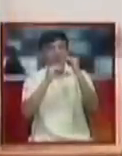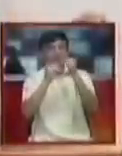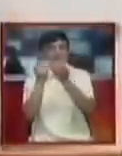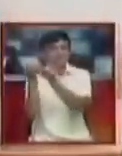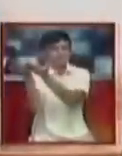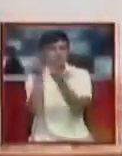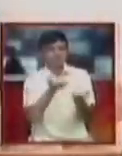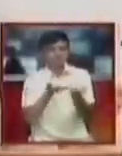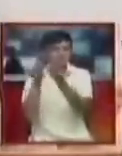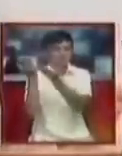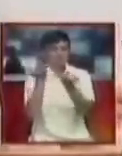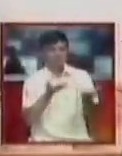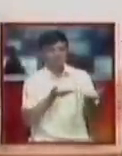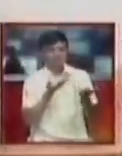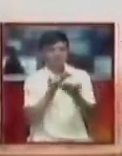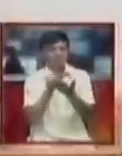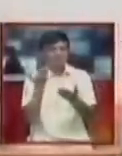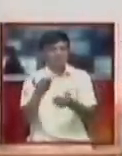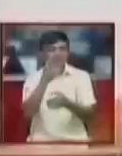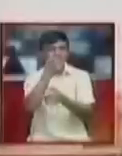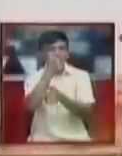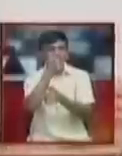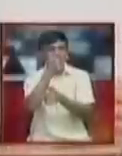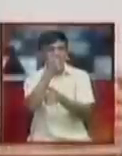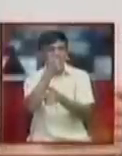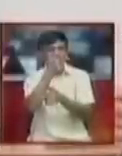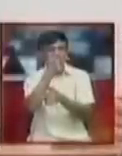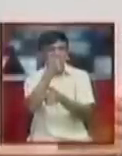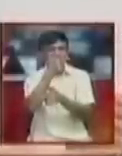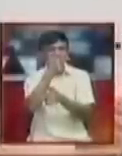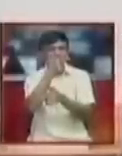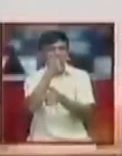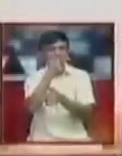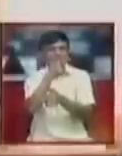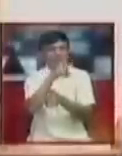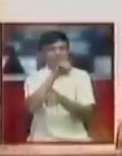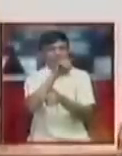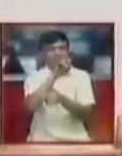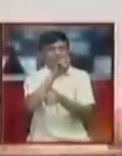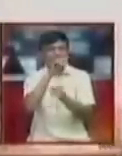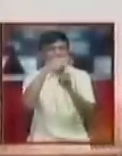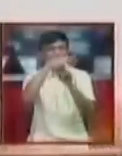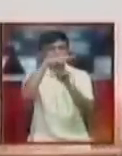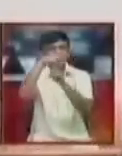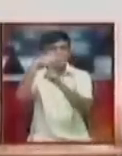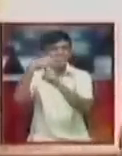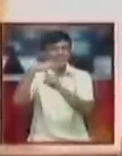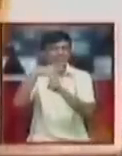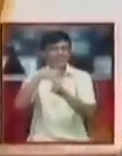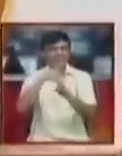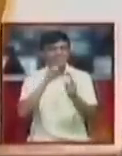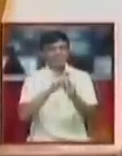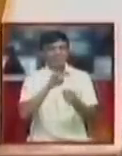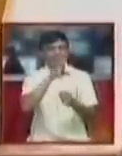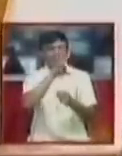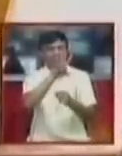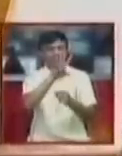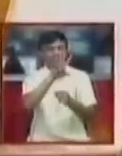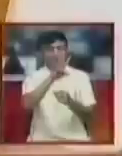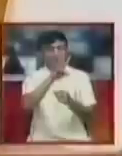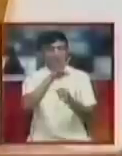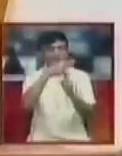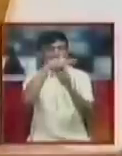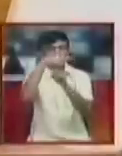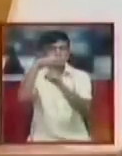deliver na ang binili nating 21 refurbished UH-1H helicopter, 4 na combat